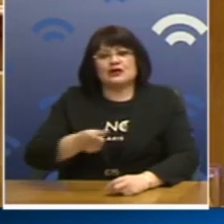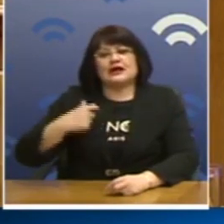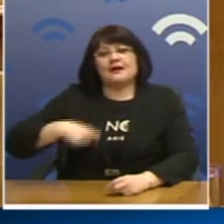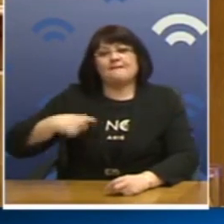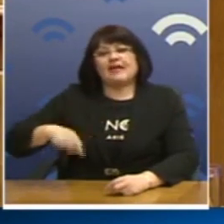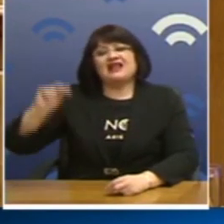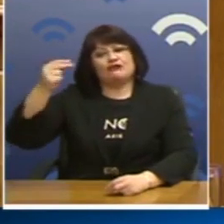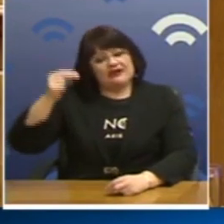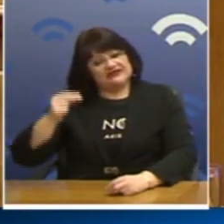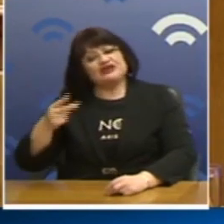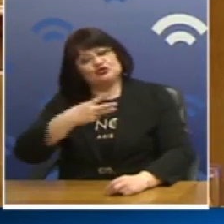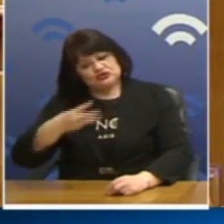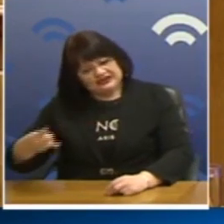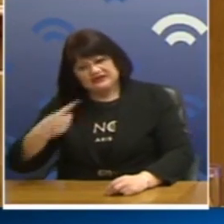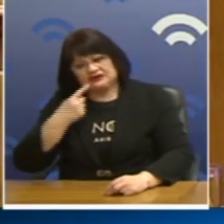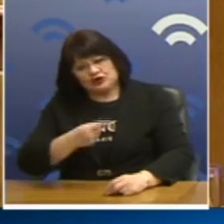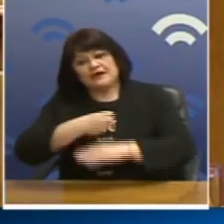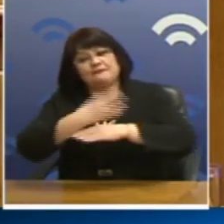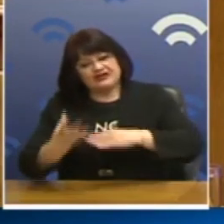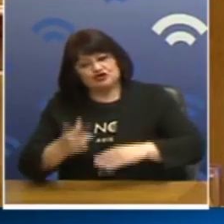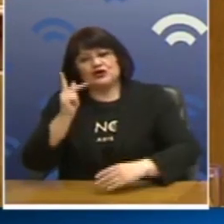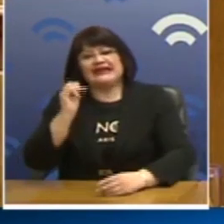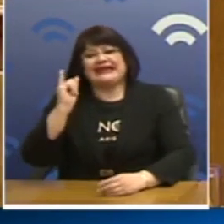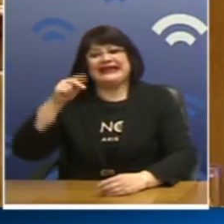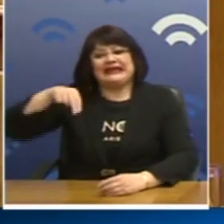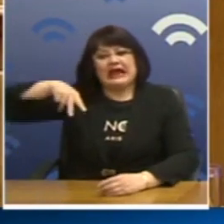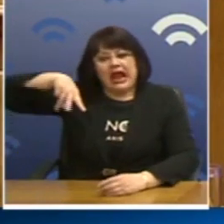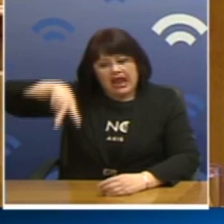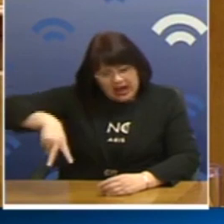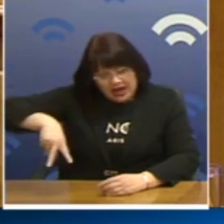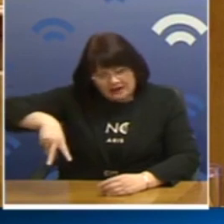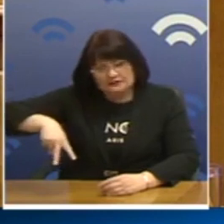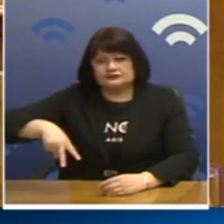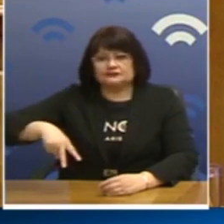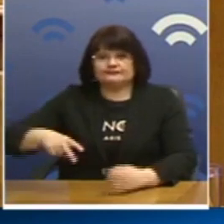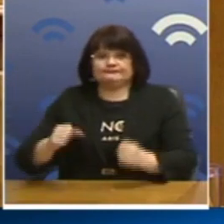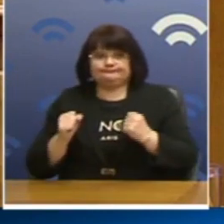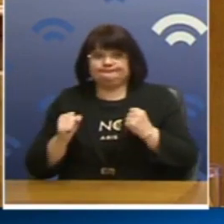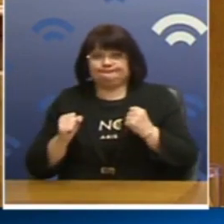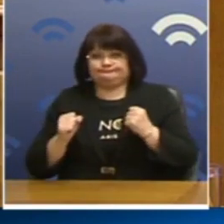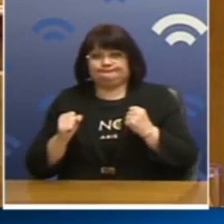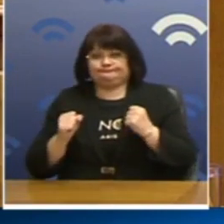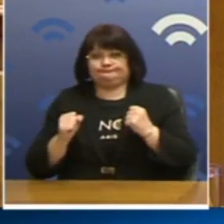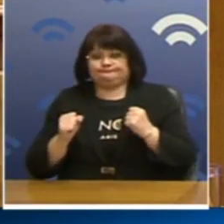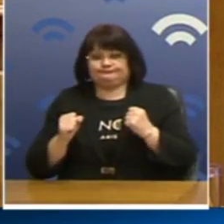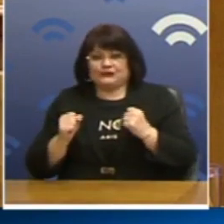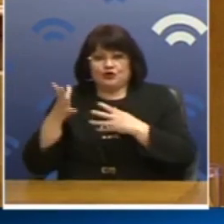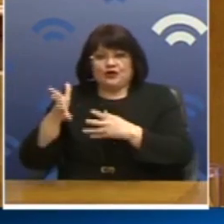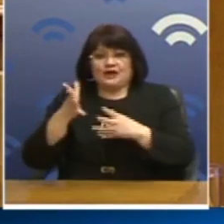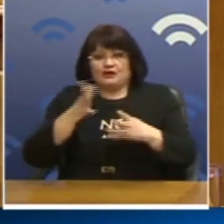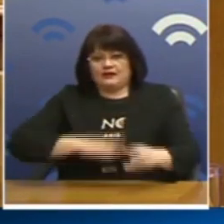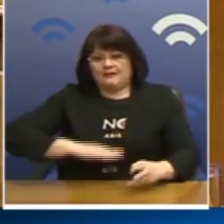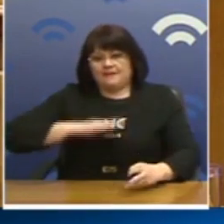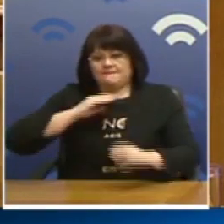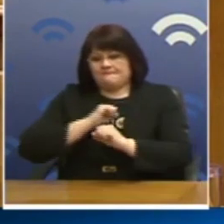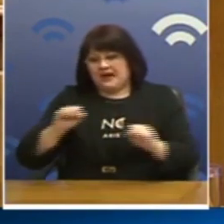ΣΥΡΙΖΑ, αλλά και του ΠΑΣΟΚ ΚΙΝΑΛ, που δεν αντέχουν, όπως καταλαβαίνετε, άλλο την κοροϊδία.